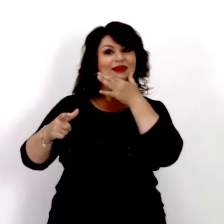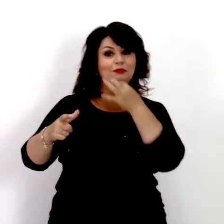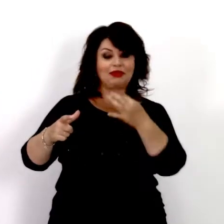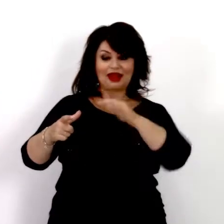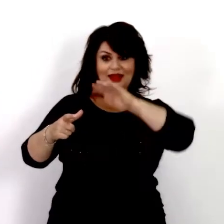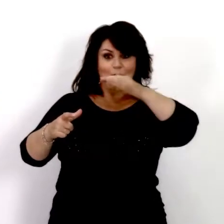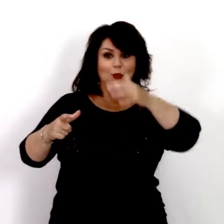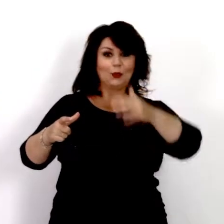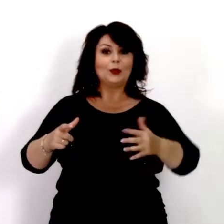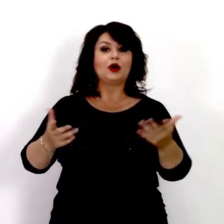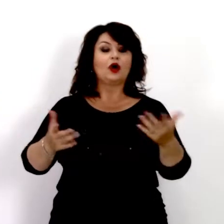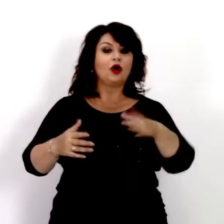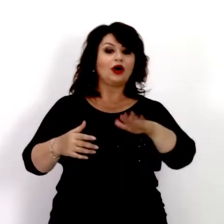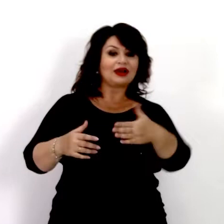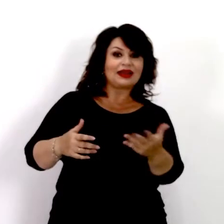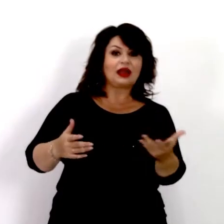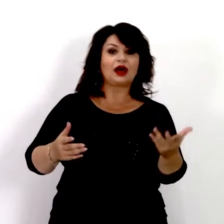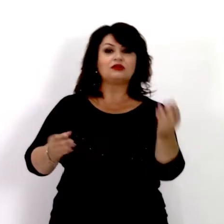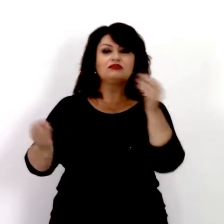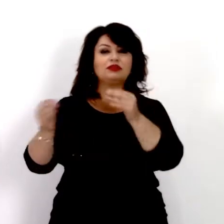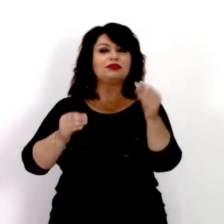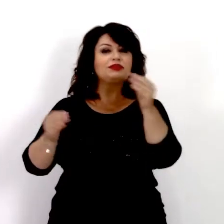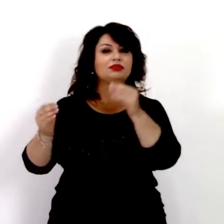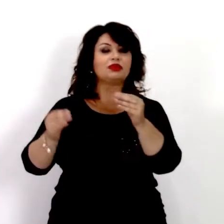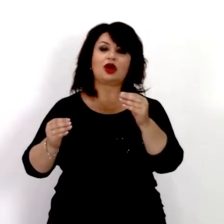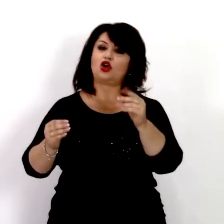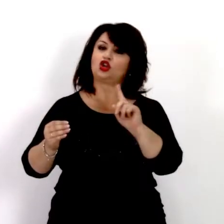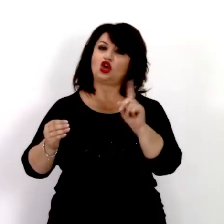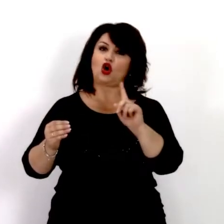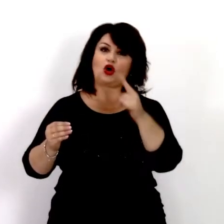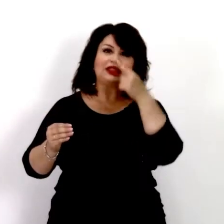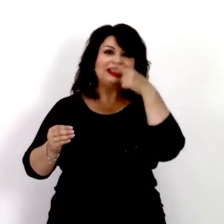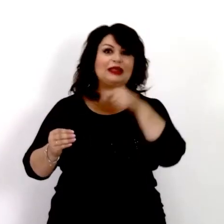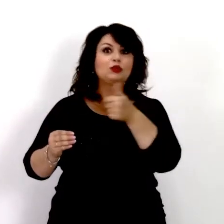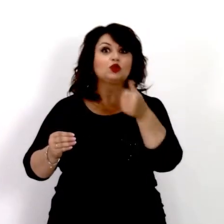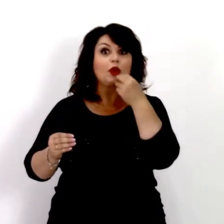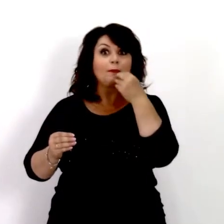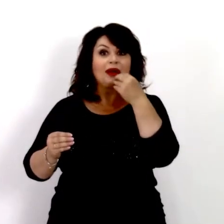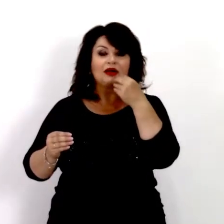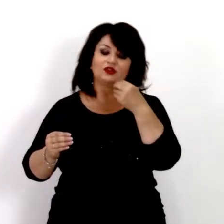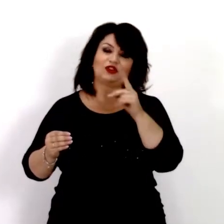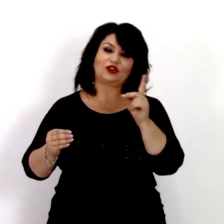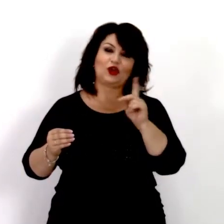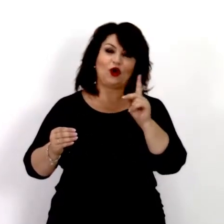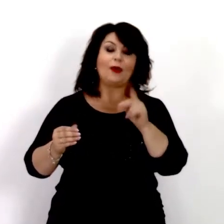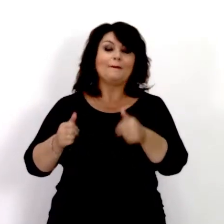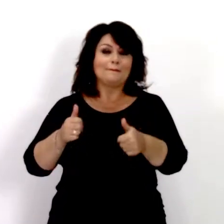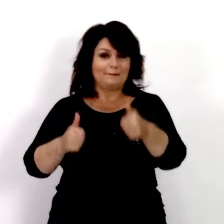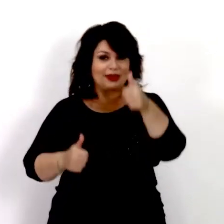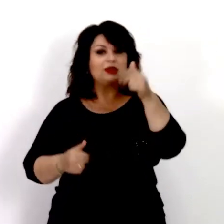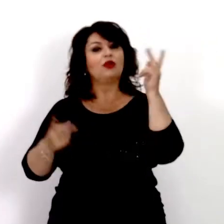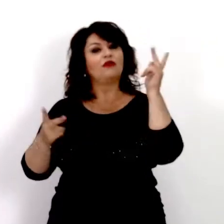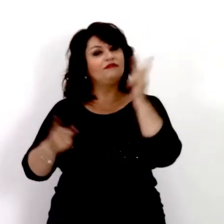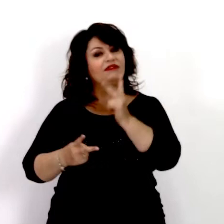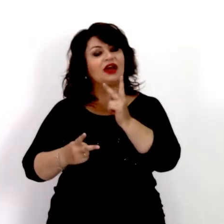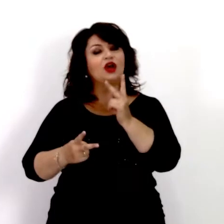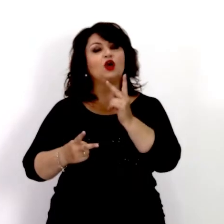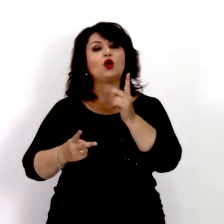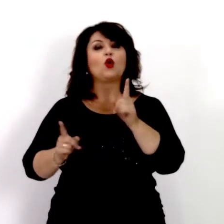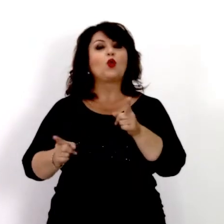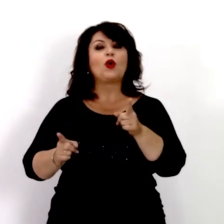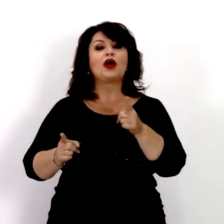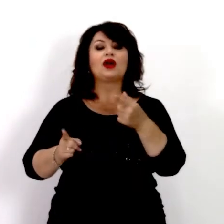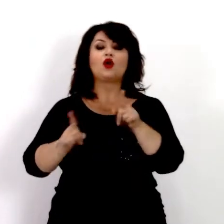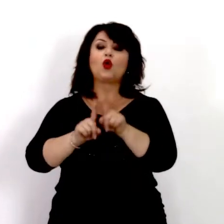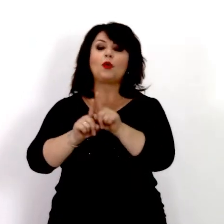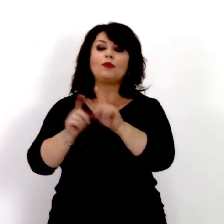pennellata su e con dei gusti ineguagliabili, non è soltanto questo. È sicuramente innanzitutto mantenere sempre una